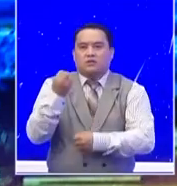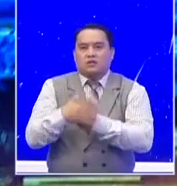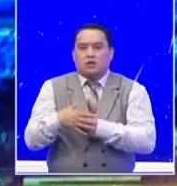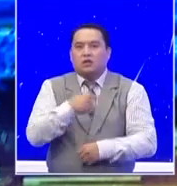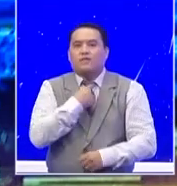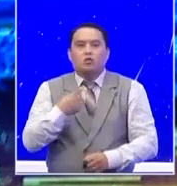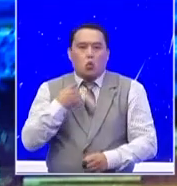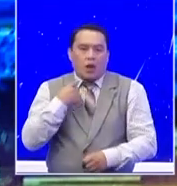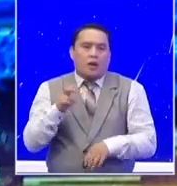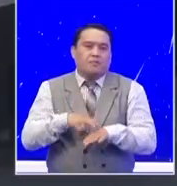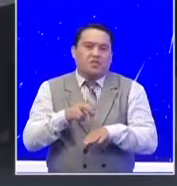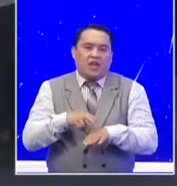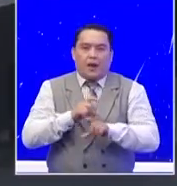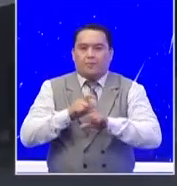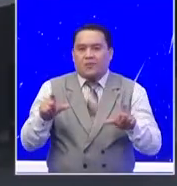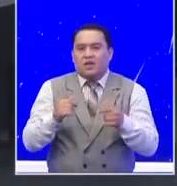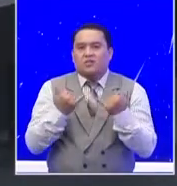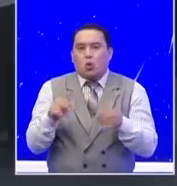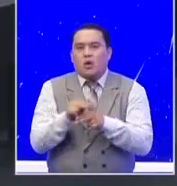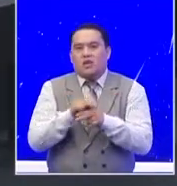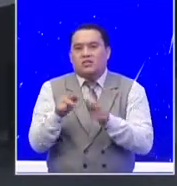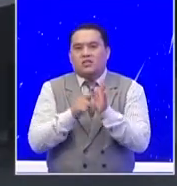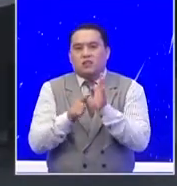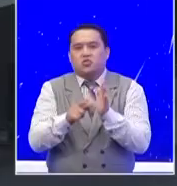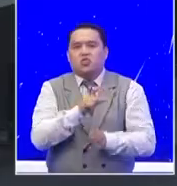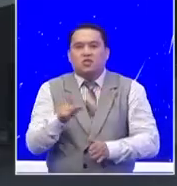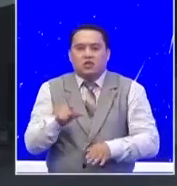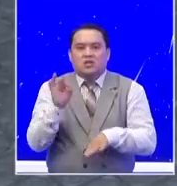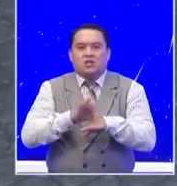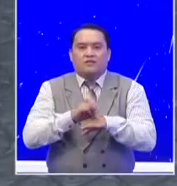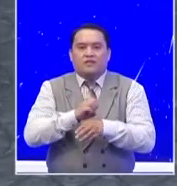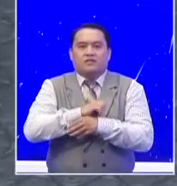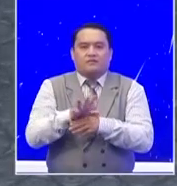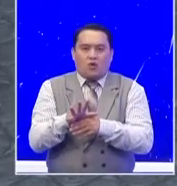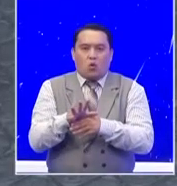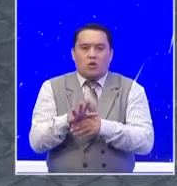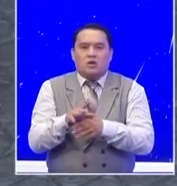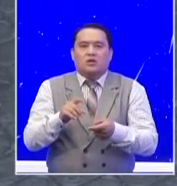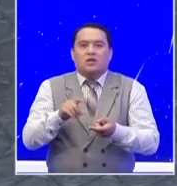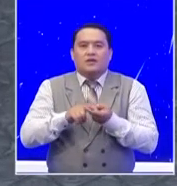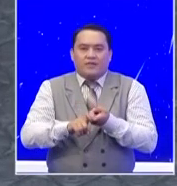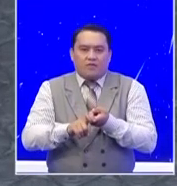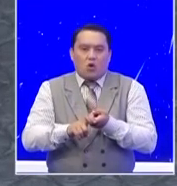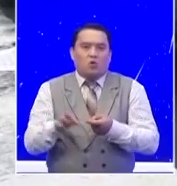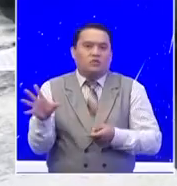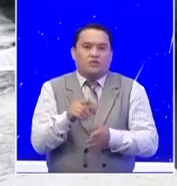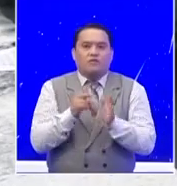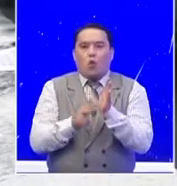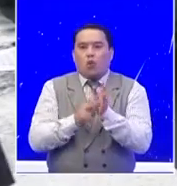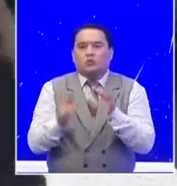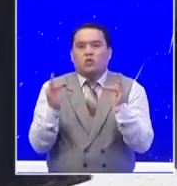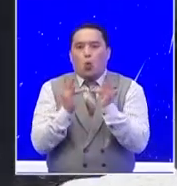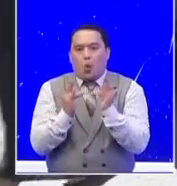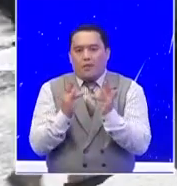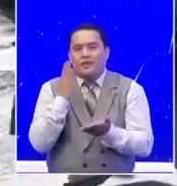аптеки Талдыкургана. Сейчас в учреждении лечится 70 пациентов с диагнозом COVID-19 и пневмония. Всего имеется 80